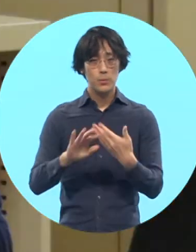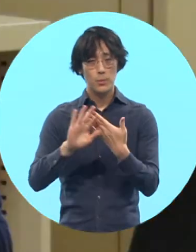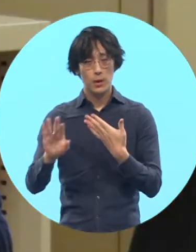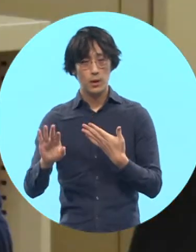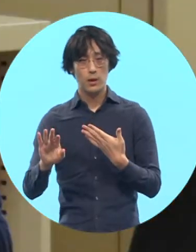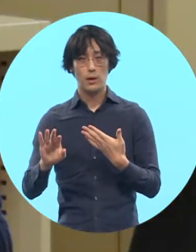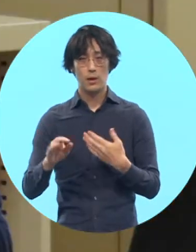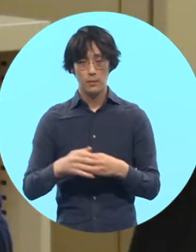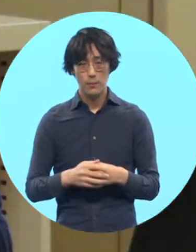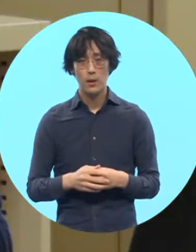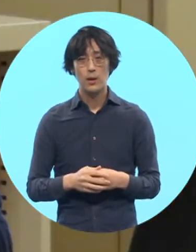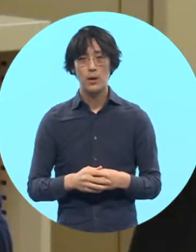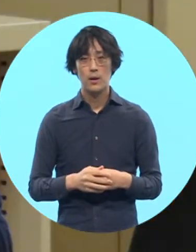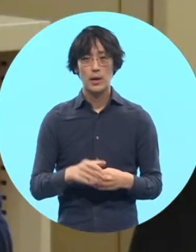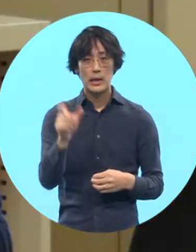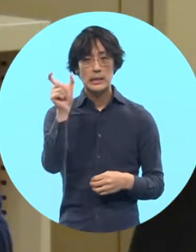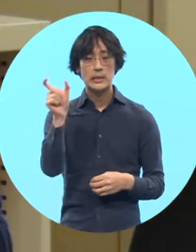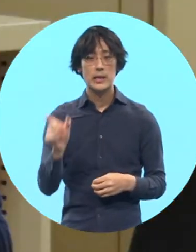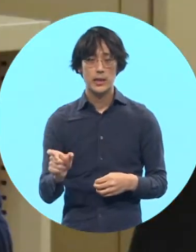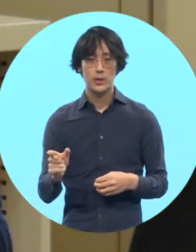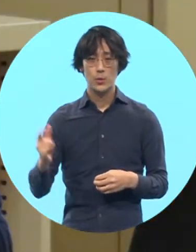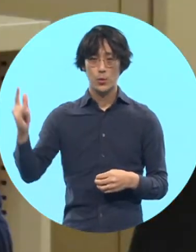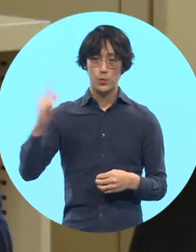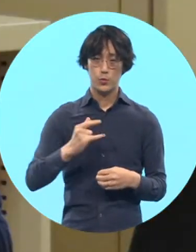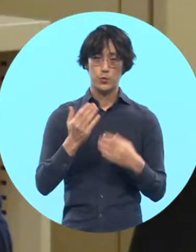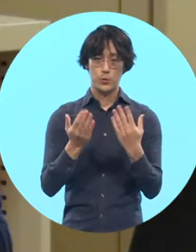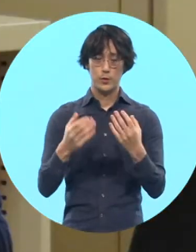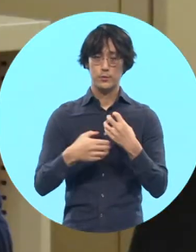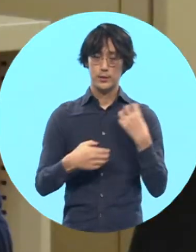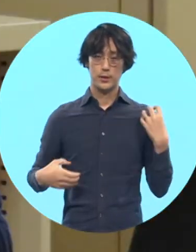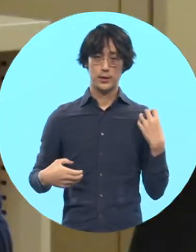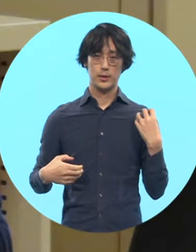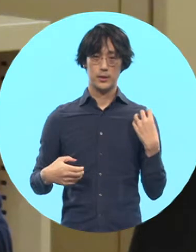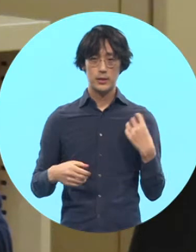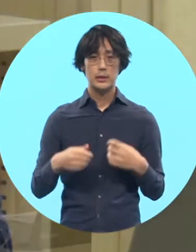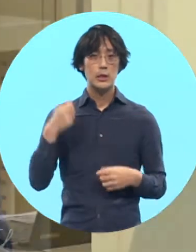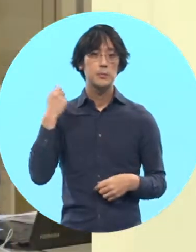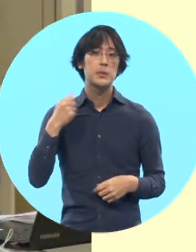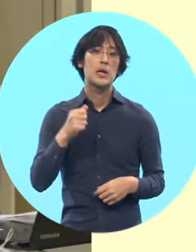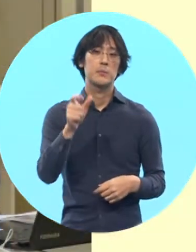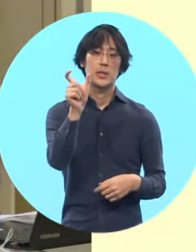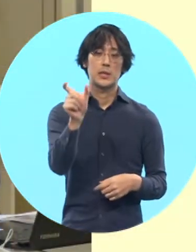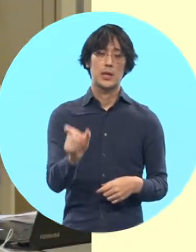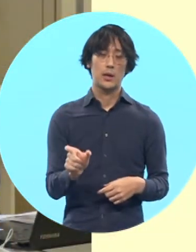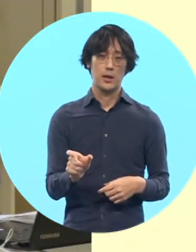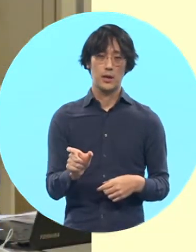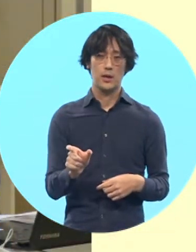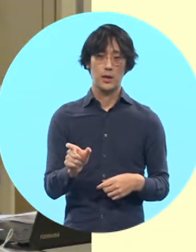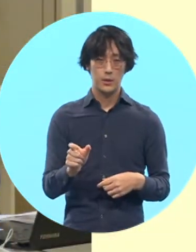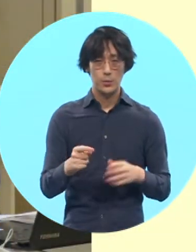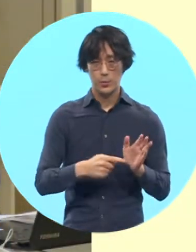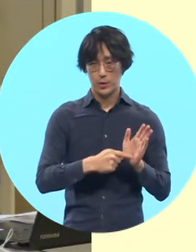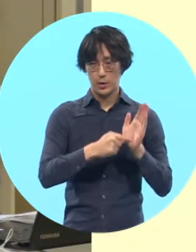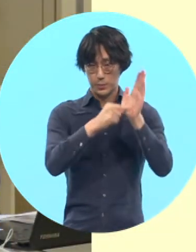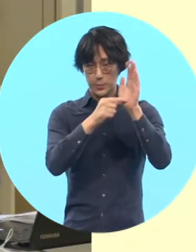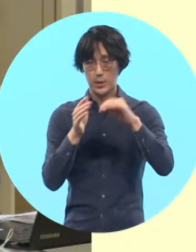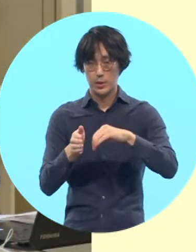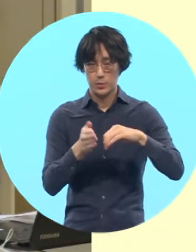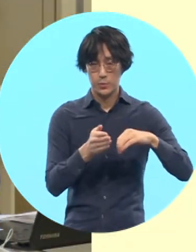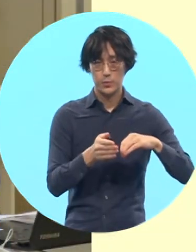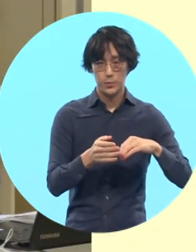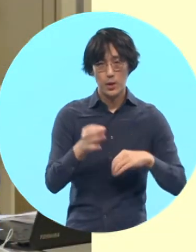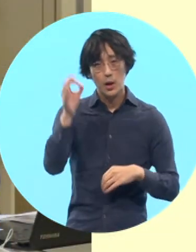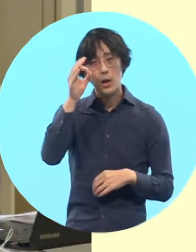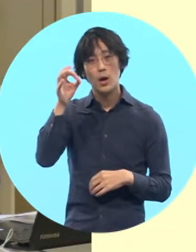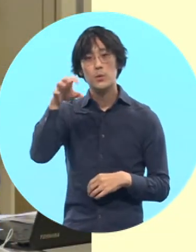例えばイタリア出身の留学生の方にご出身の南イタリアの代表的な料理ですとか観光地などを紹